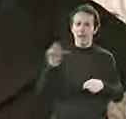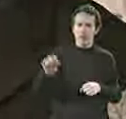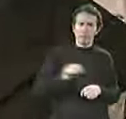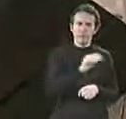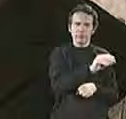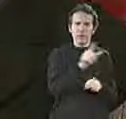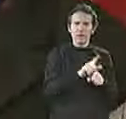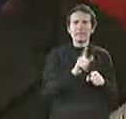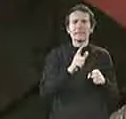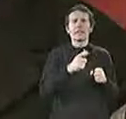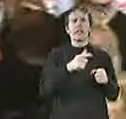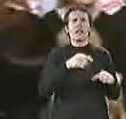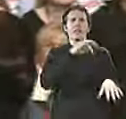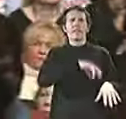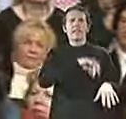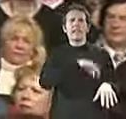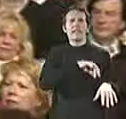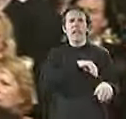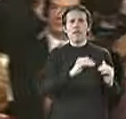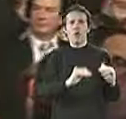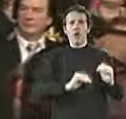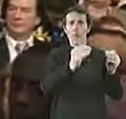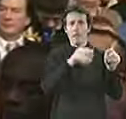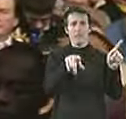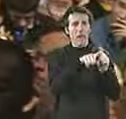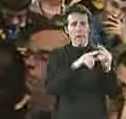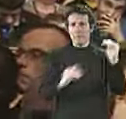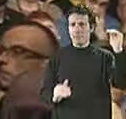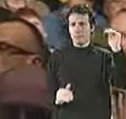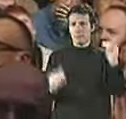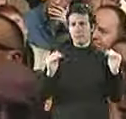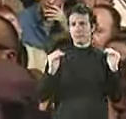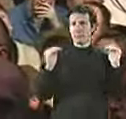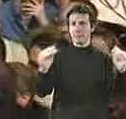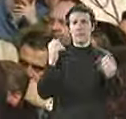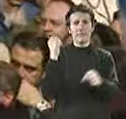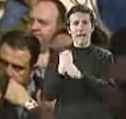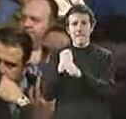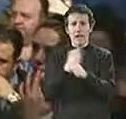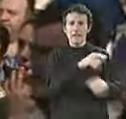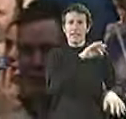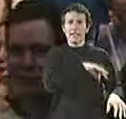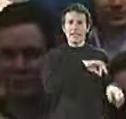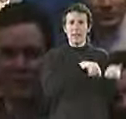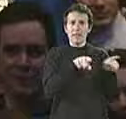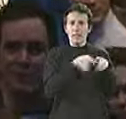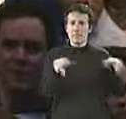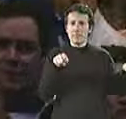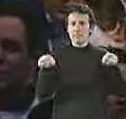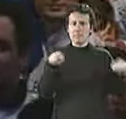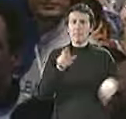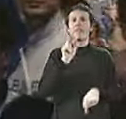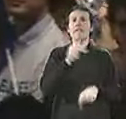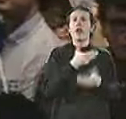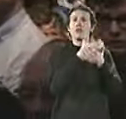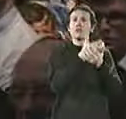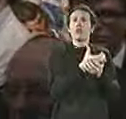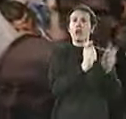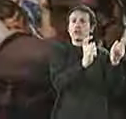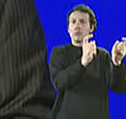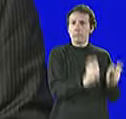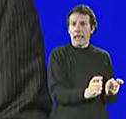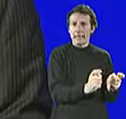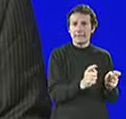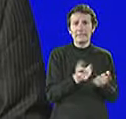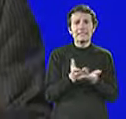fiscalité des dividendes pour l'aligner exactement sur la fiscalité du travail. Et avec ça, nous allons baisser les charges